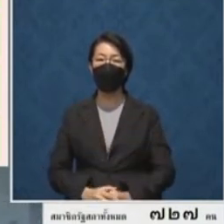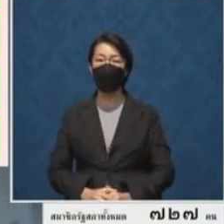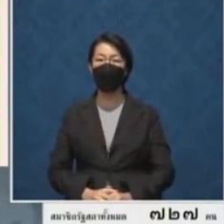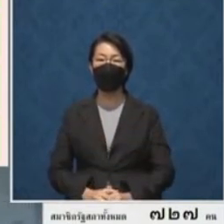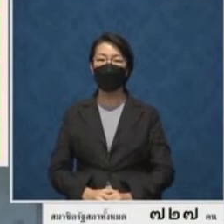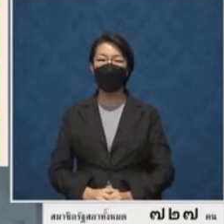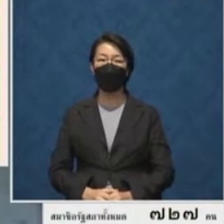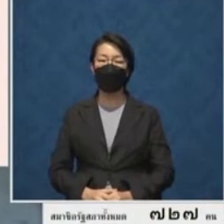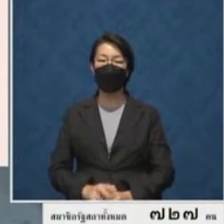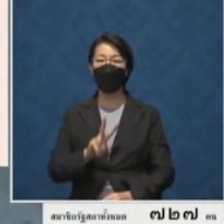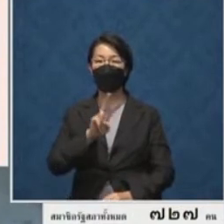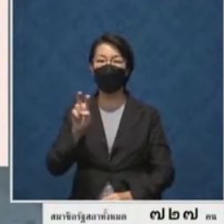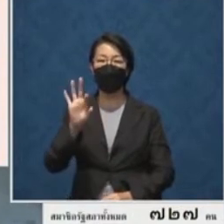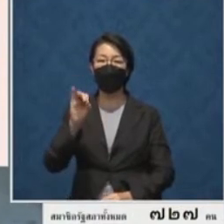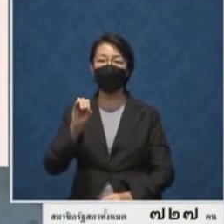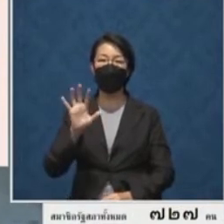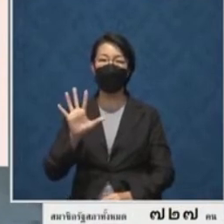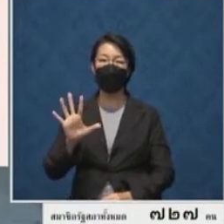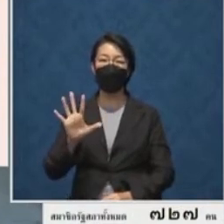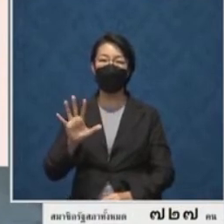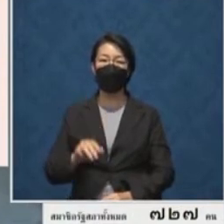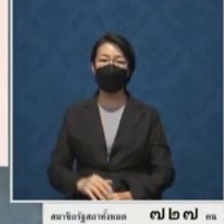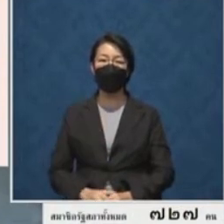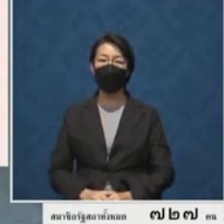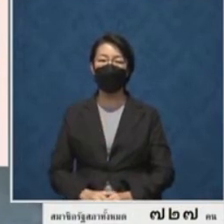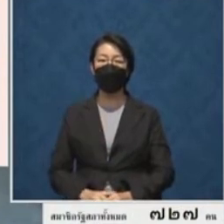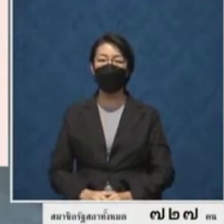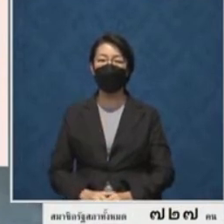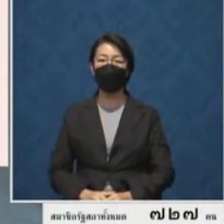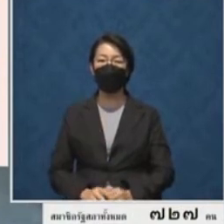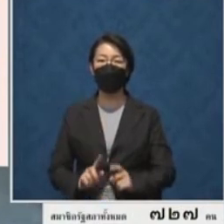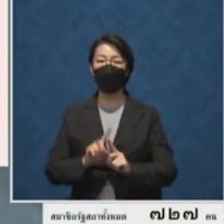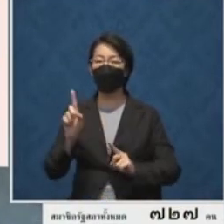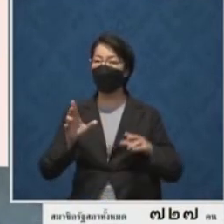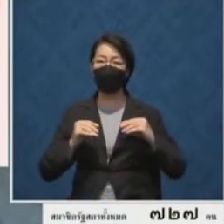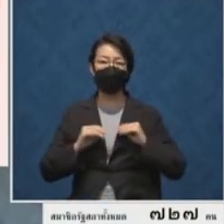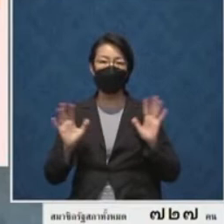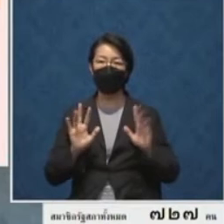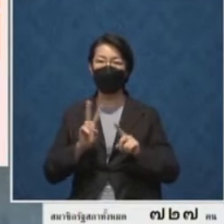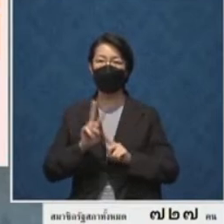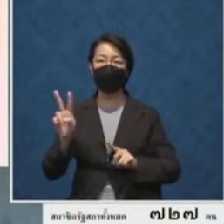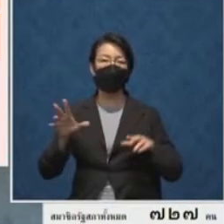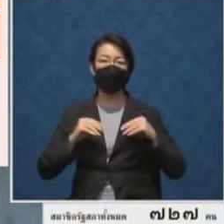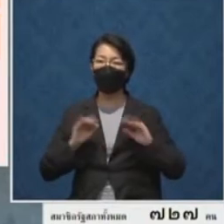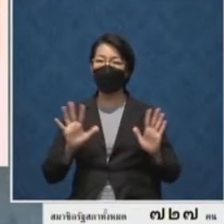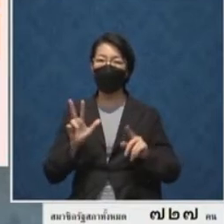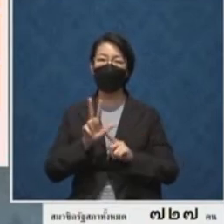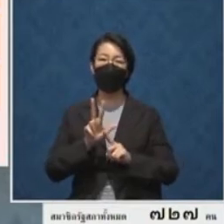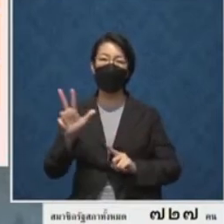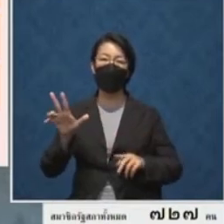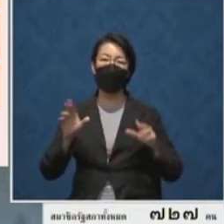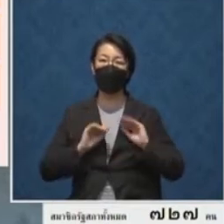295นายประมาณสว่างญาติ 1ไม่รับหลักการ2ไม่รับหลักการ3ไม่รับหลักการ4ไม่รับหลักการ